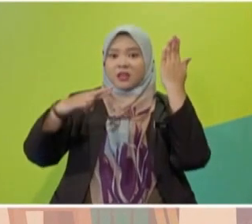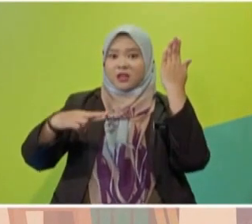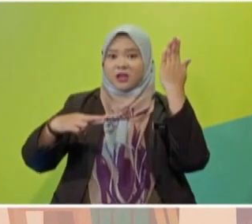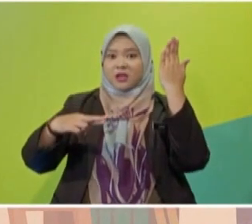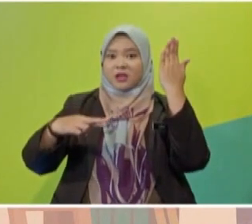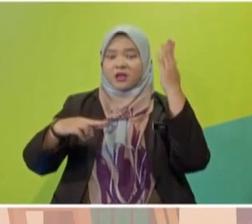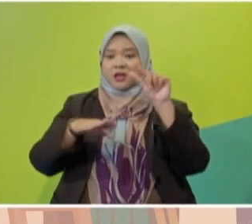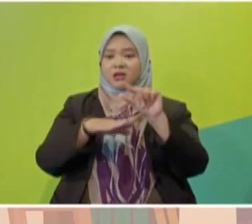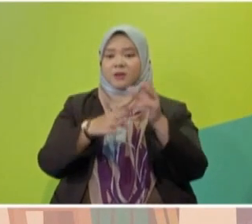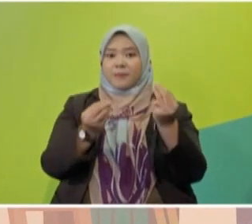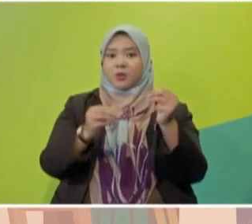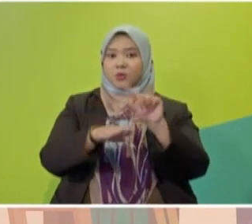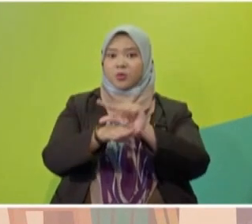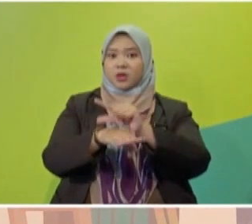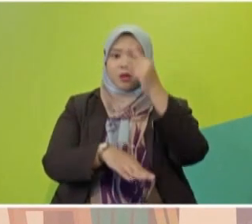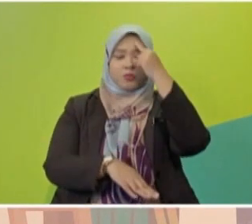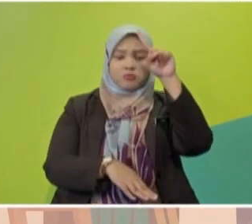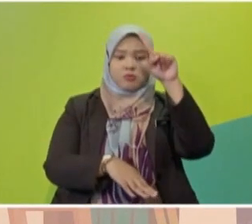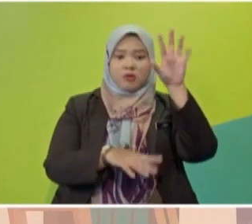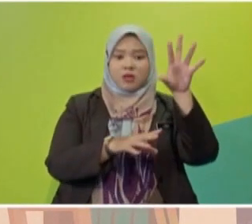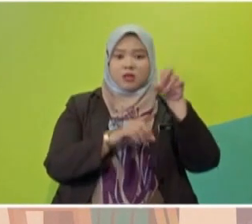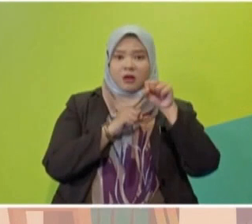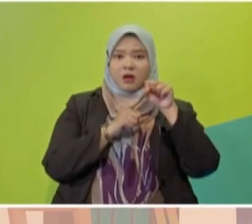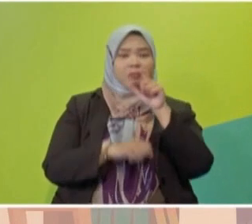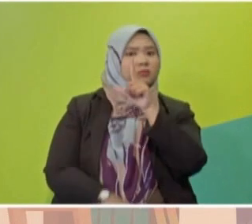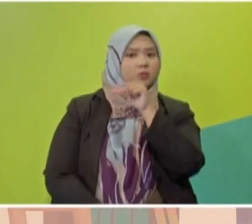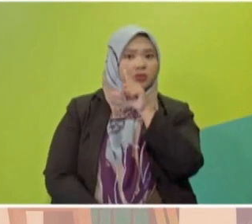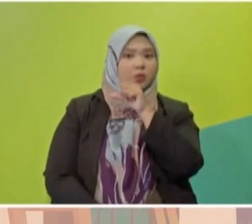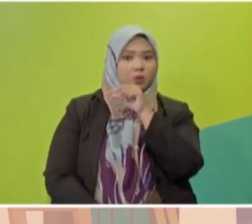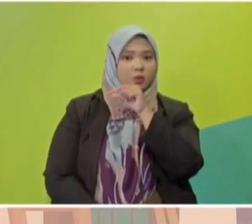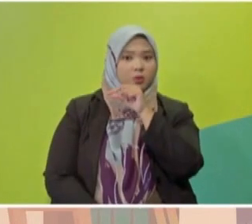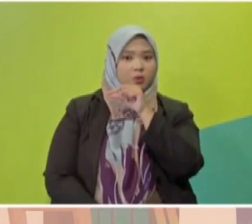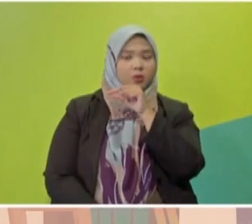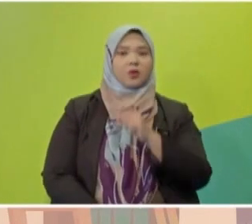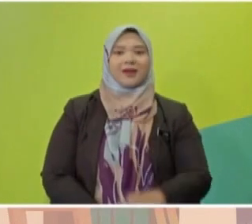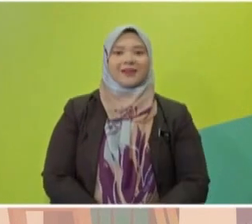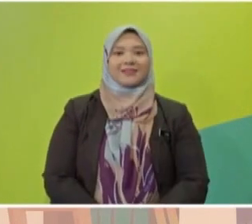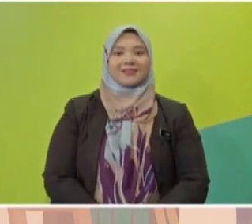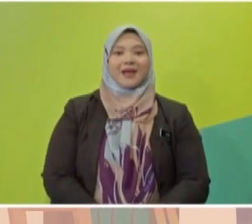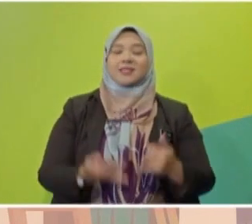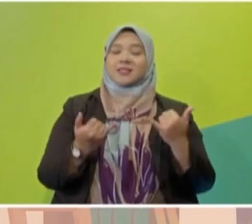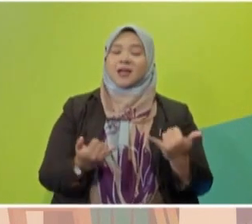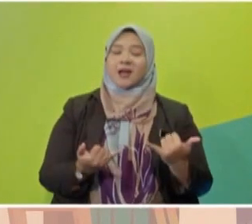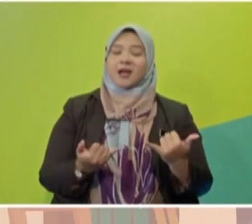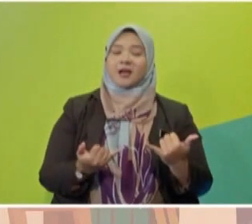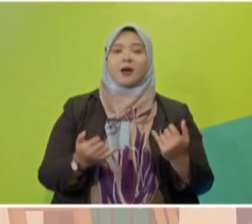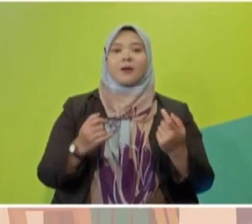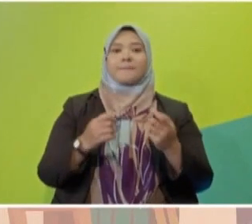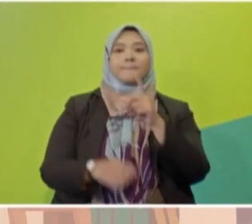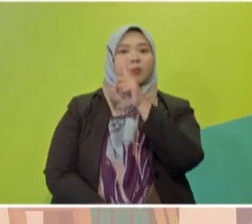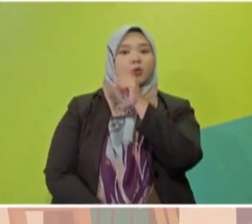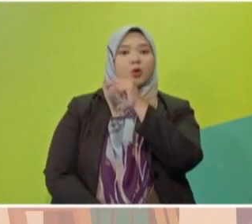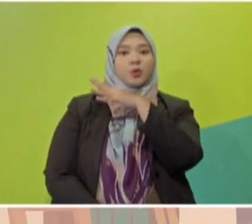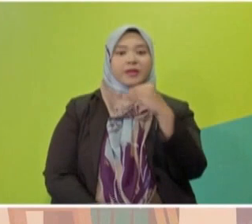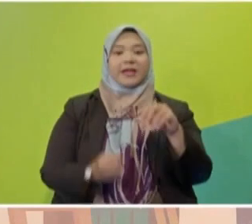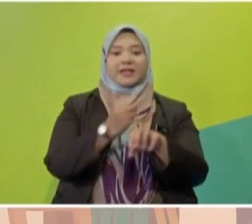Terima kasih semut, kau telah menolong aku, kata merpati. Sejak hari itu, semut dan merpati